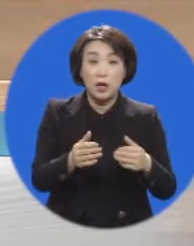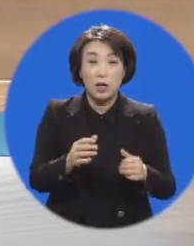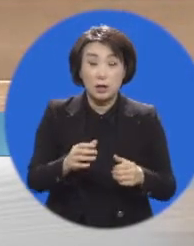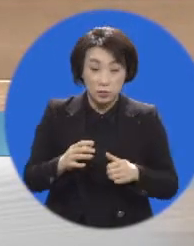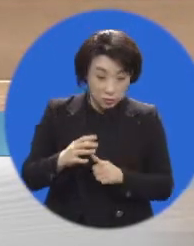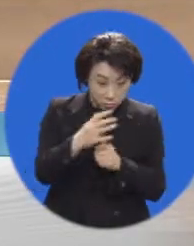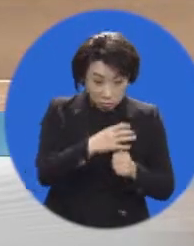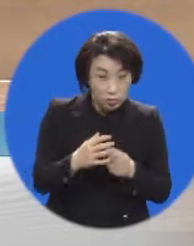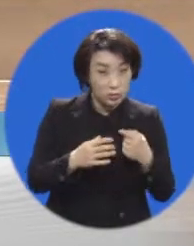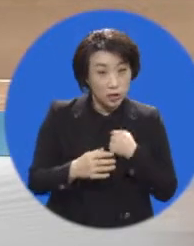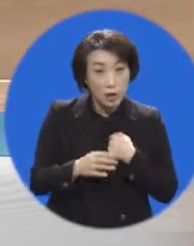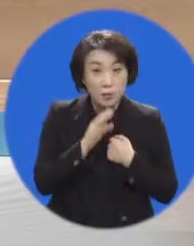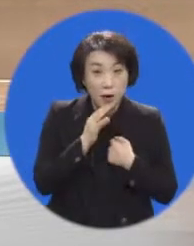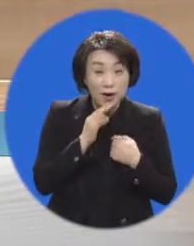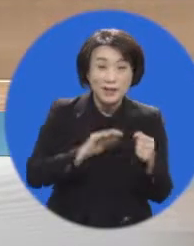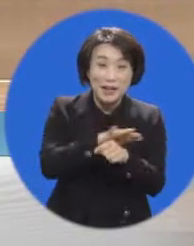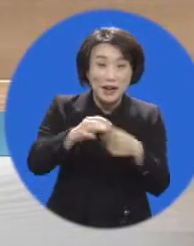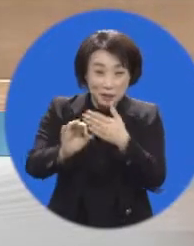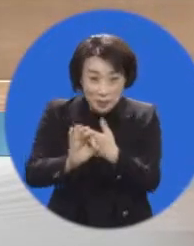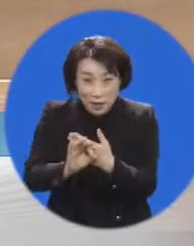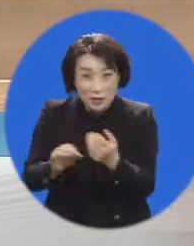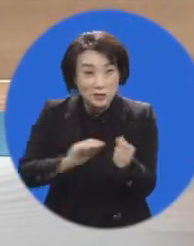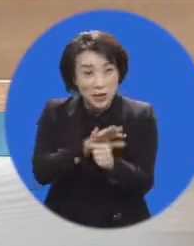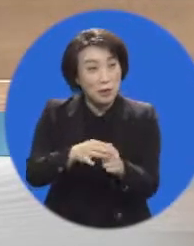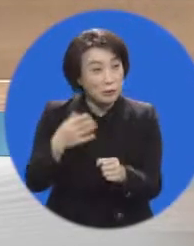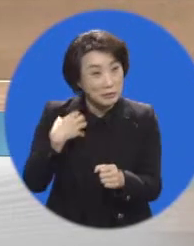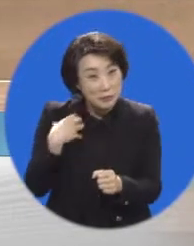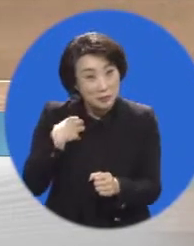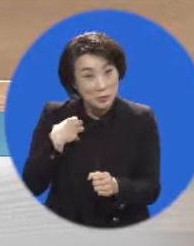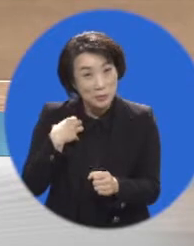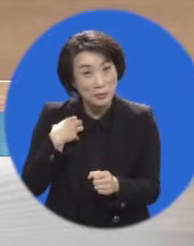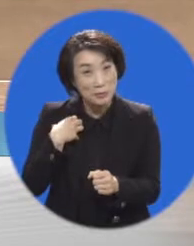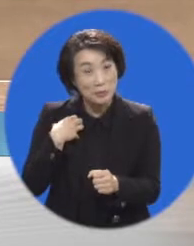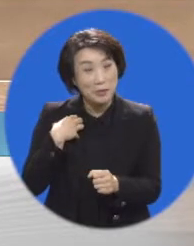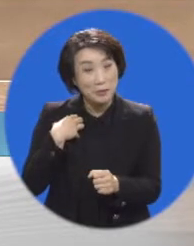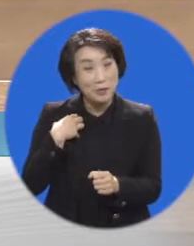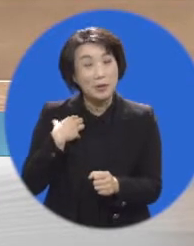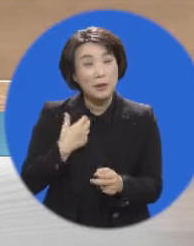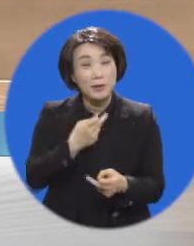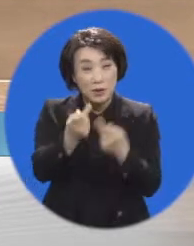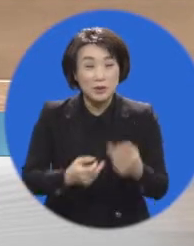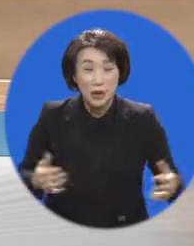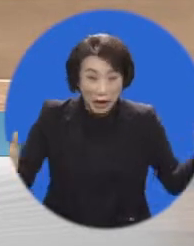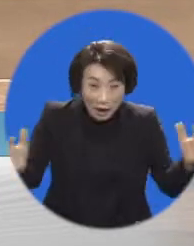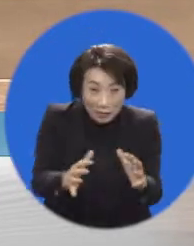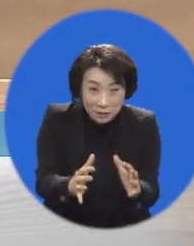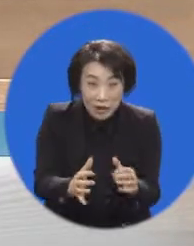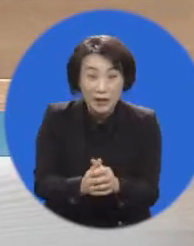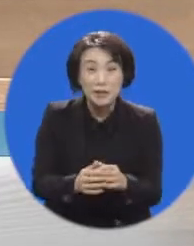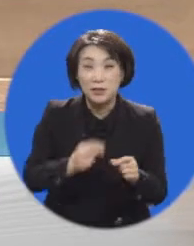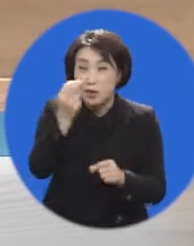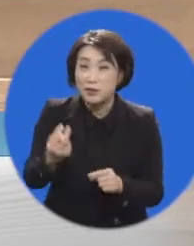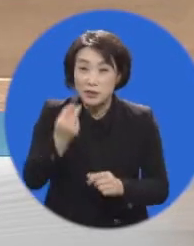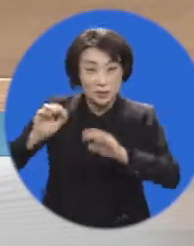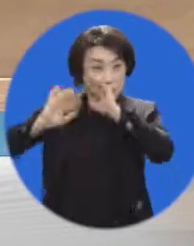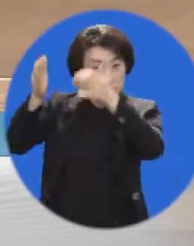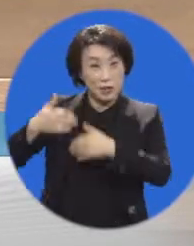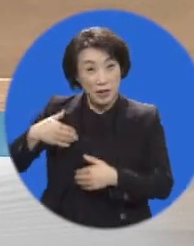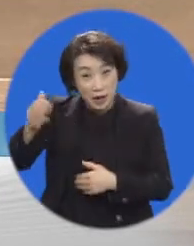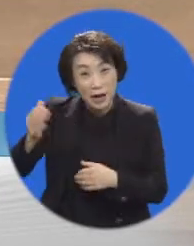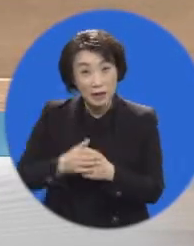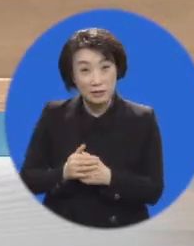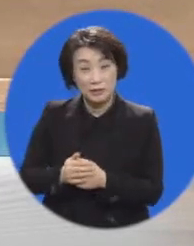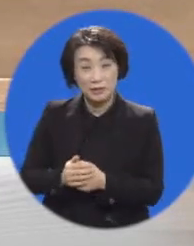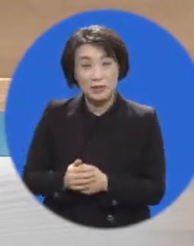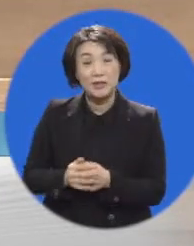없고, 사랑하면 사랑하고 책임지고 형제와 함께 영생하며 천국 갈 수 있는